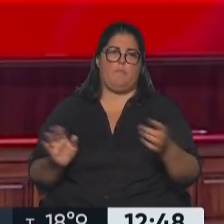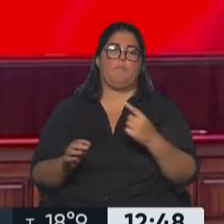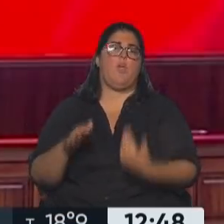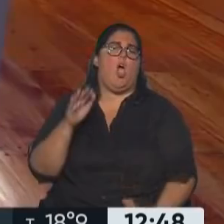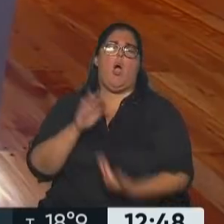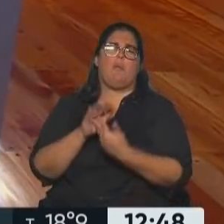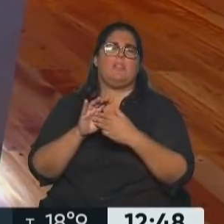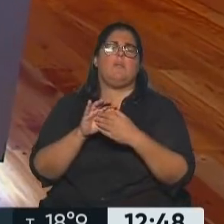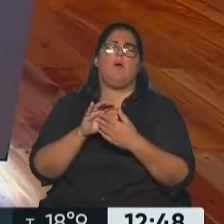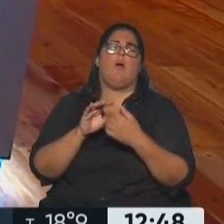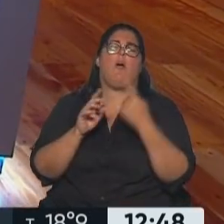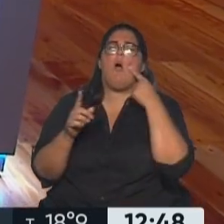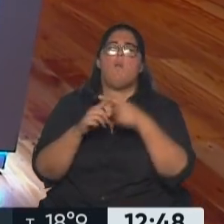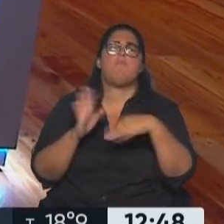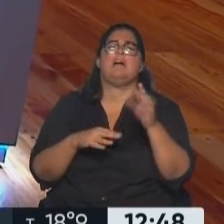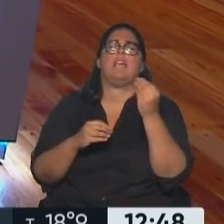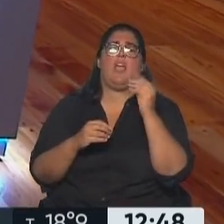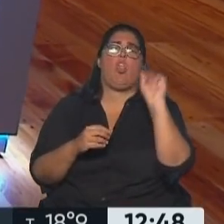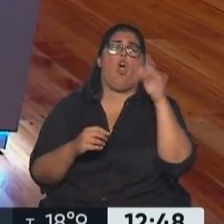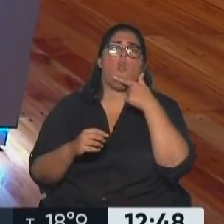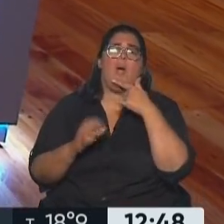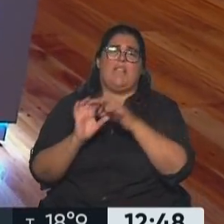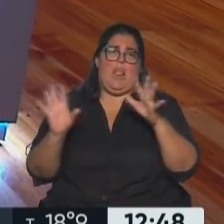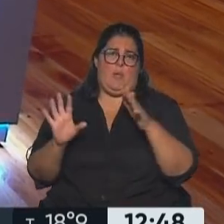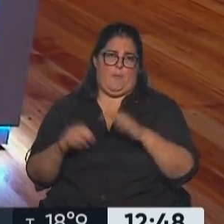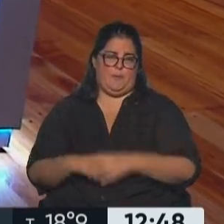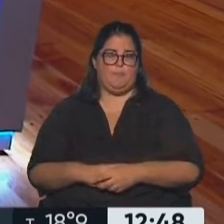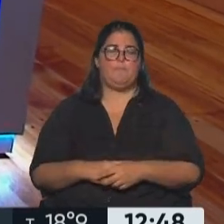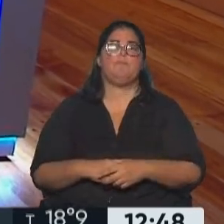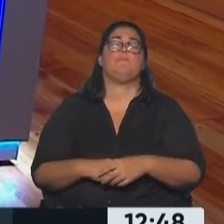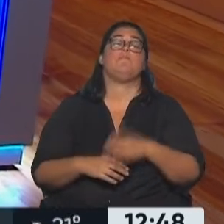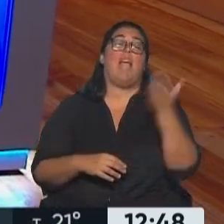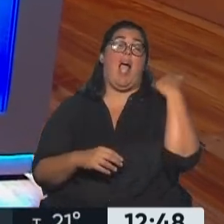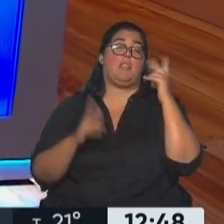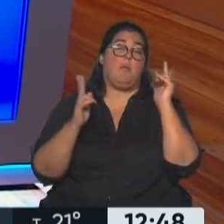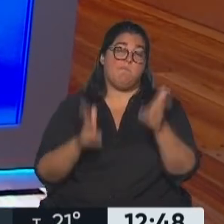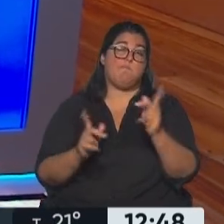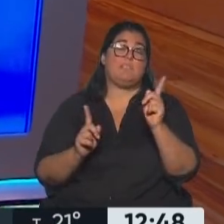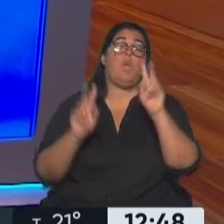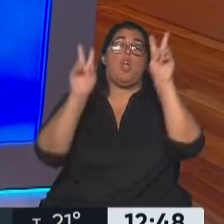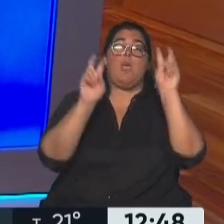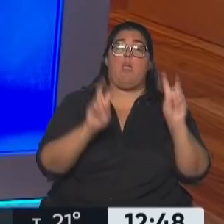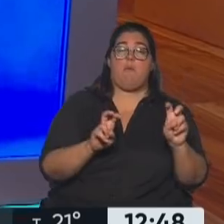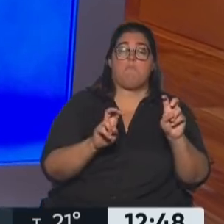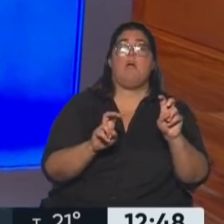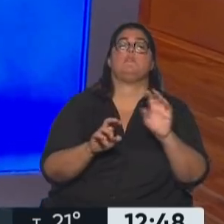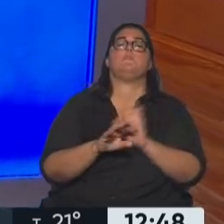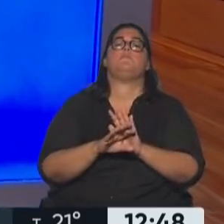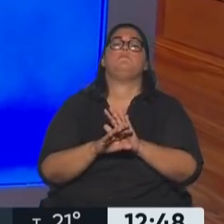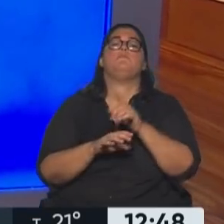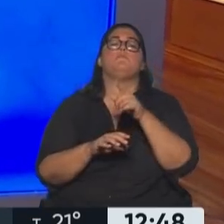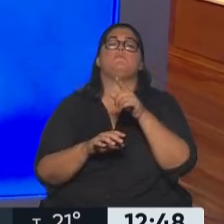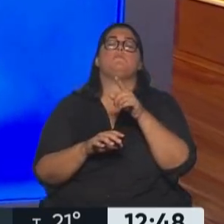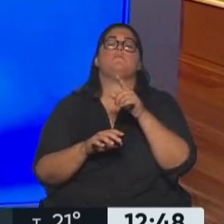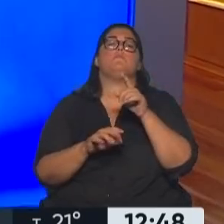Донбасса. Bien, lo habíamos anticipado también como parte de la agenda periodística de esta edición. El viaje emprendido, esta